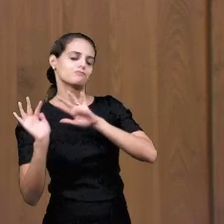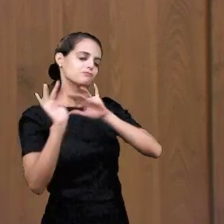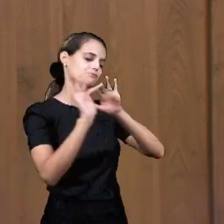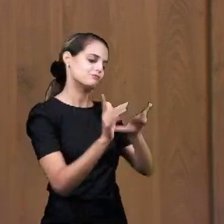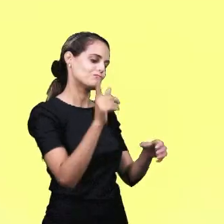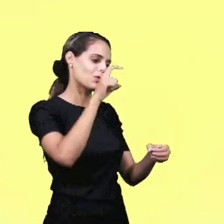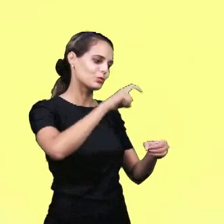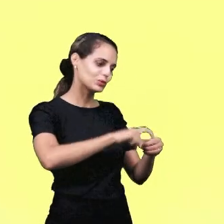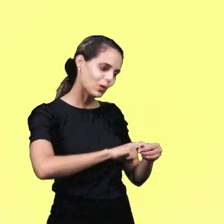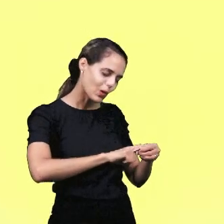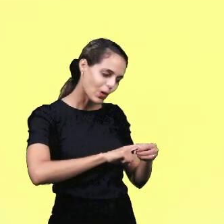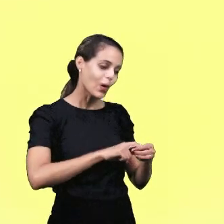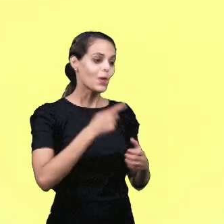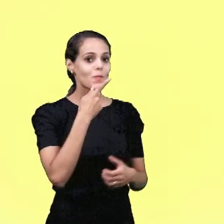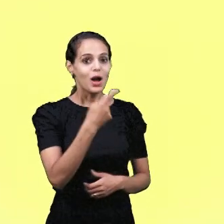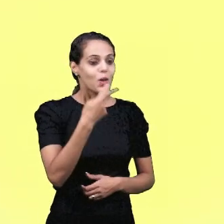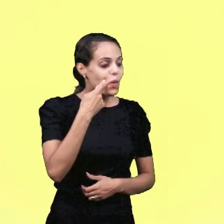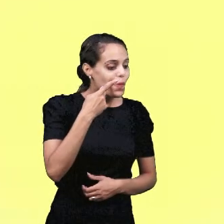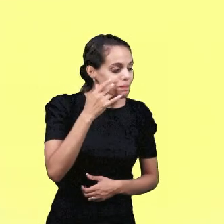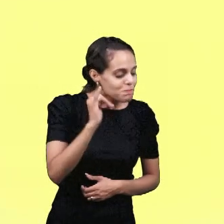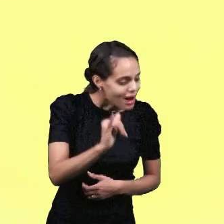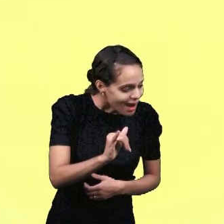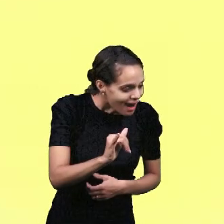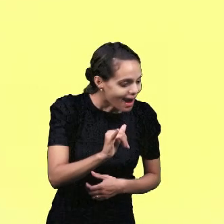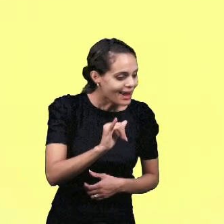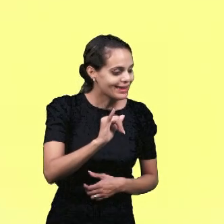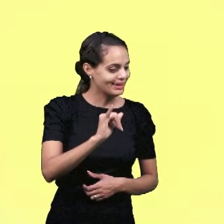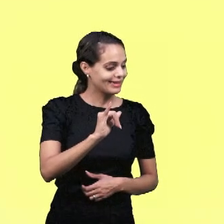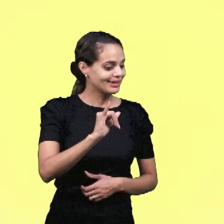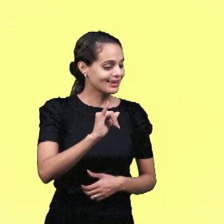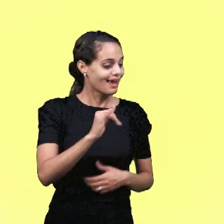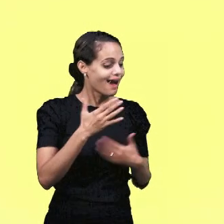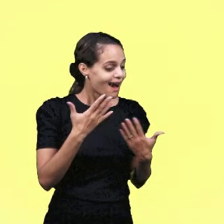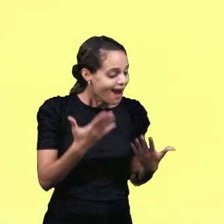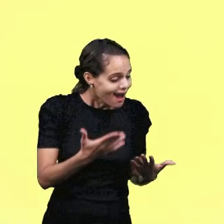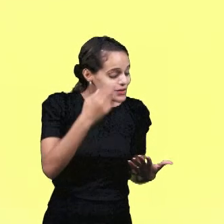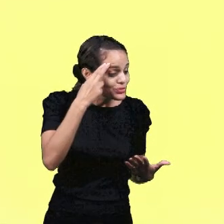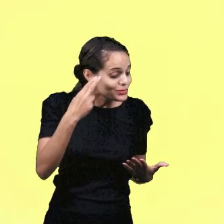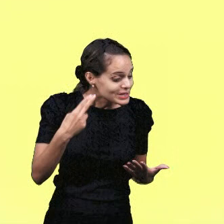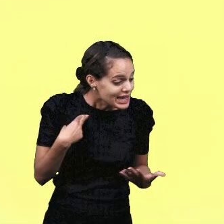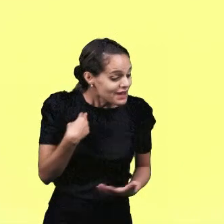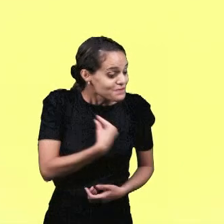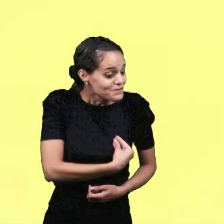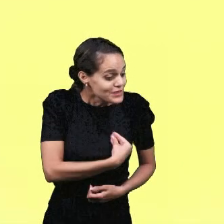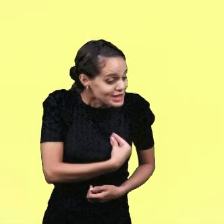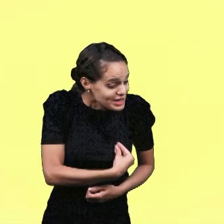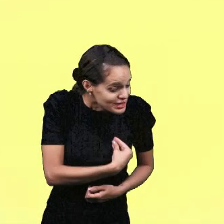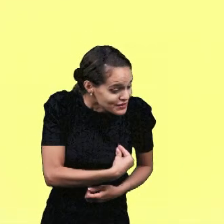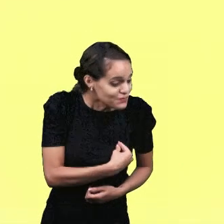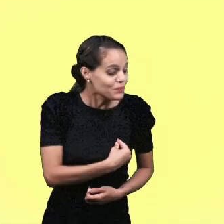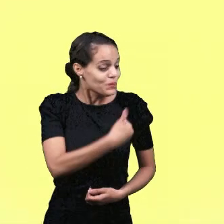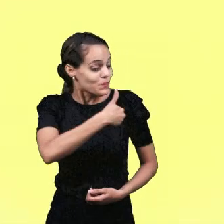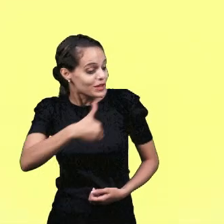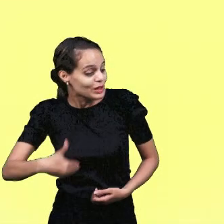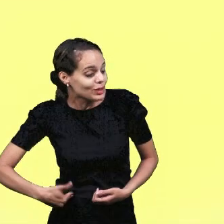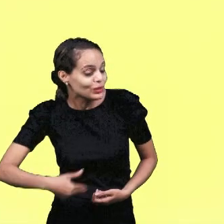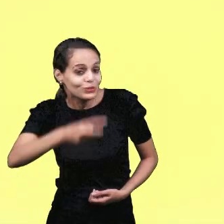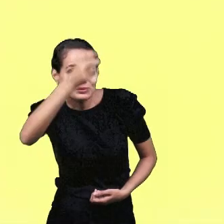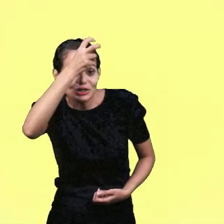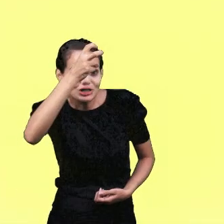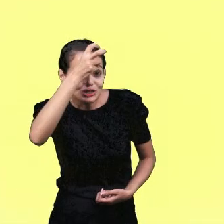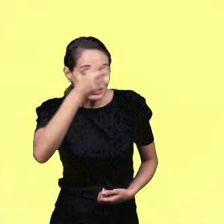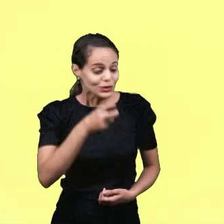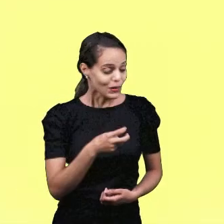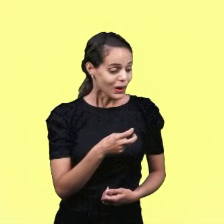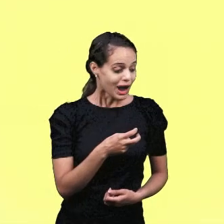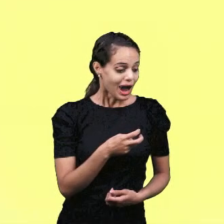Jacob, parce qu'il pensait que son enfant était mort. Il a découvert qu'il vivait encore. Quelle merveille! Et à